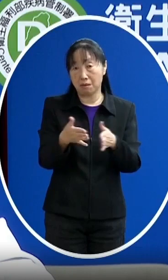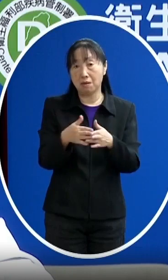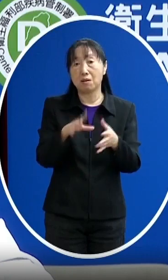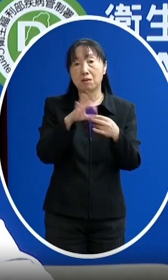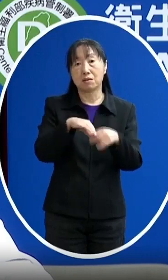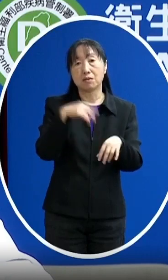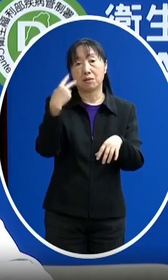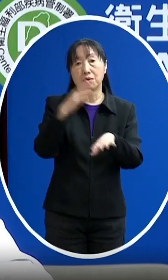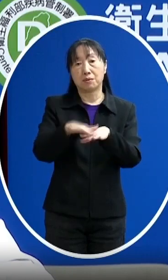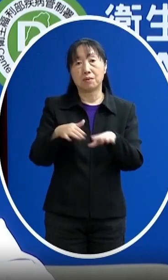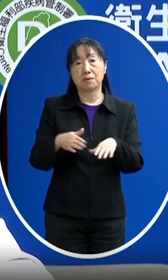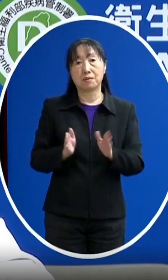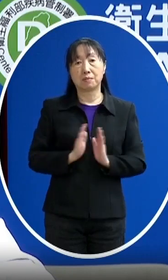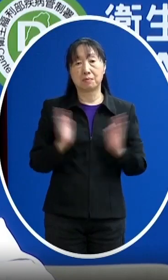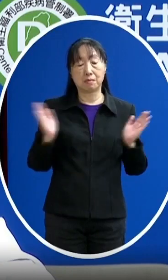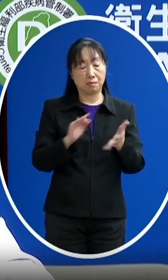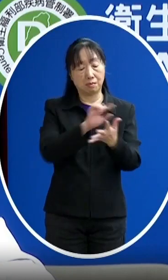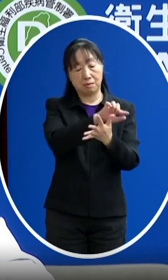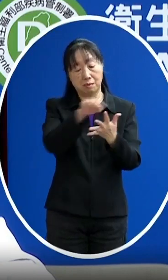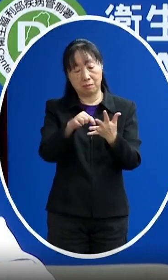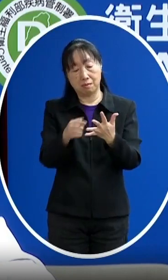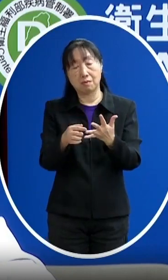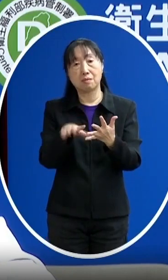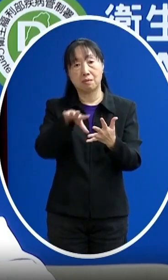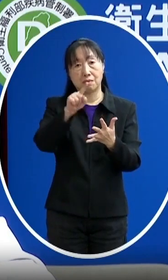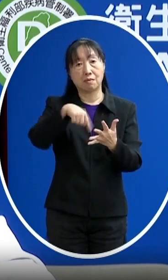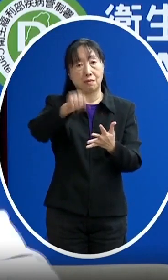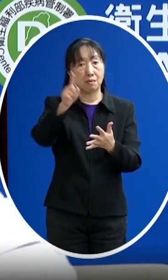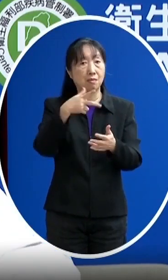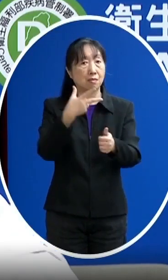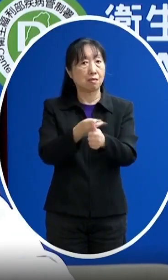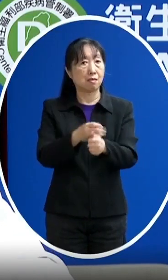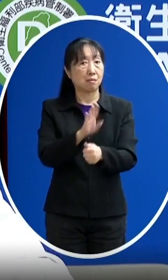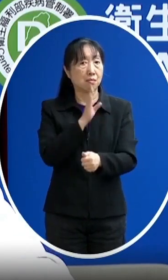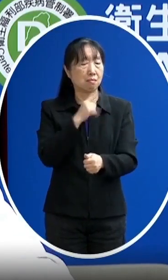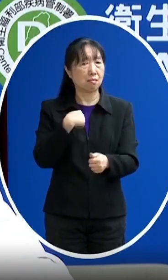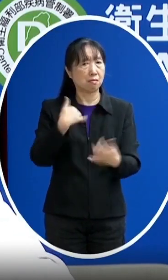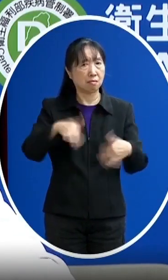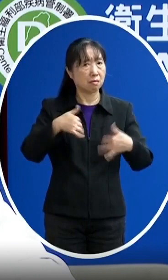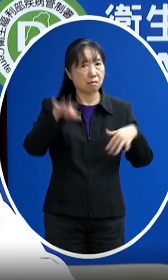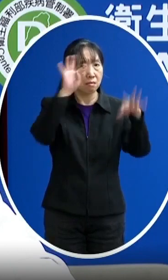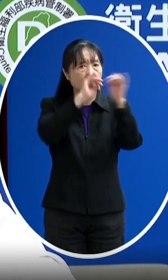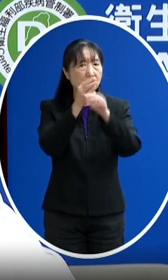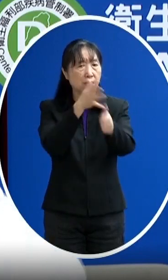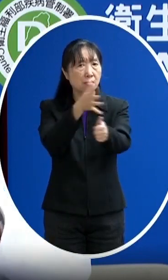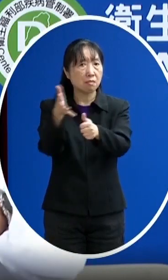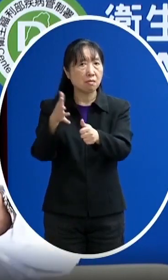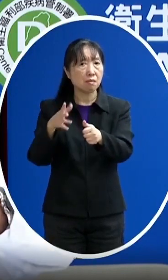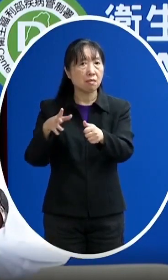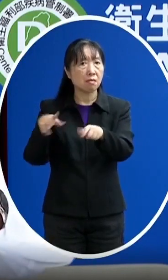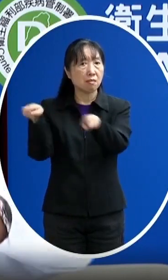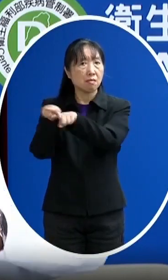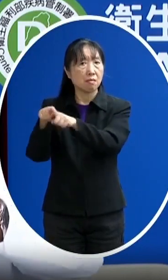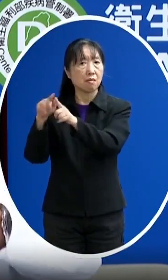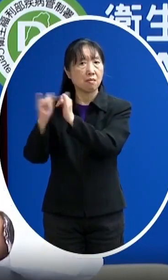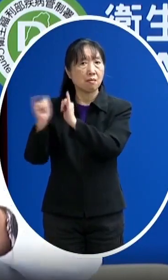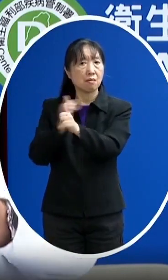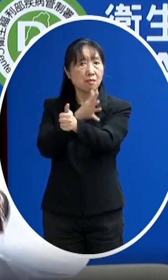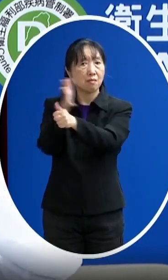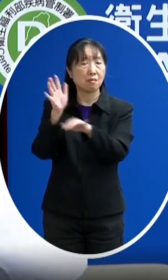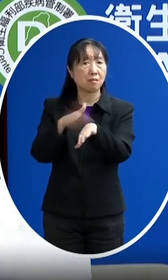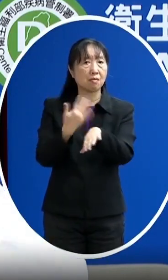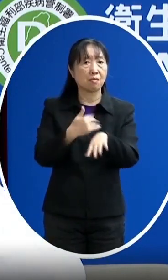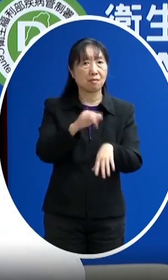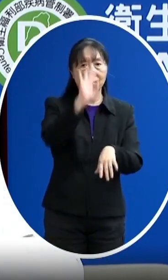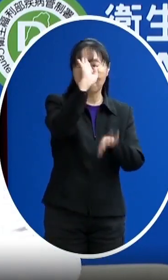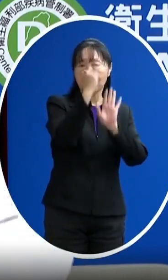来逐步的来开放。那至于我们就没有做调查，大概一般的民众大概我们就不再调查，但